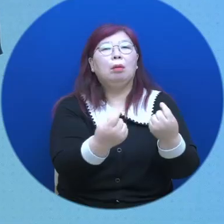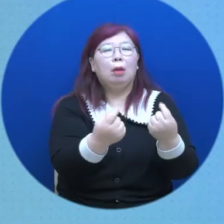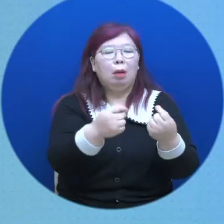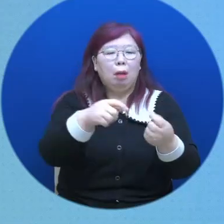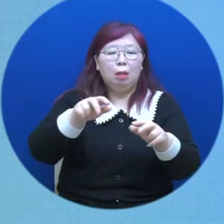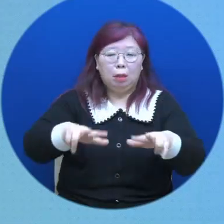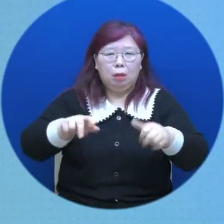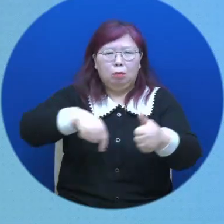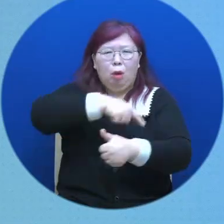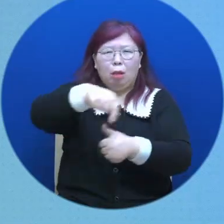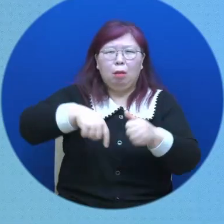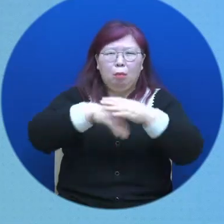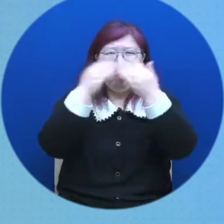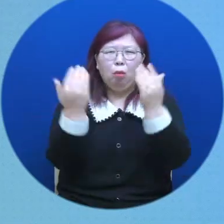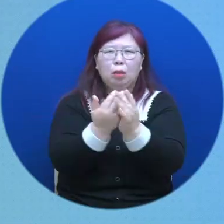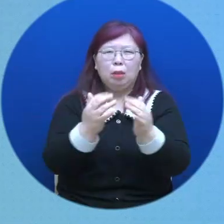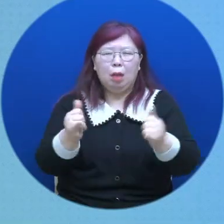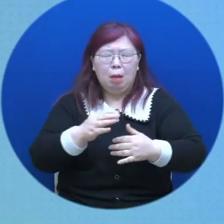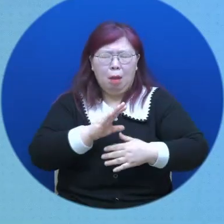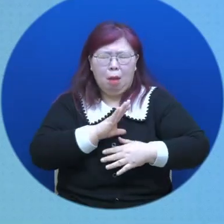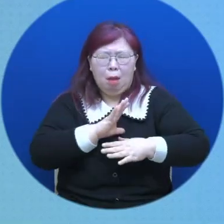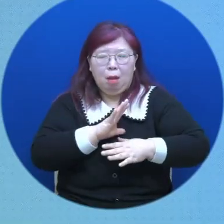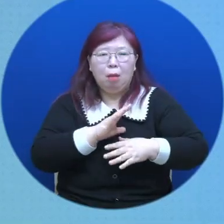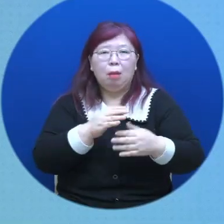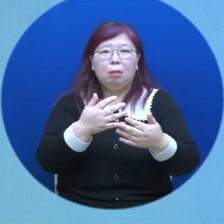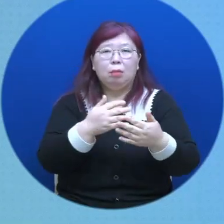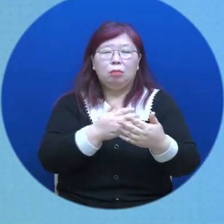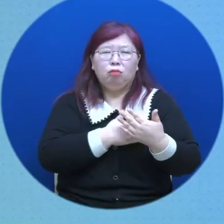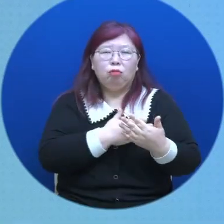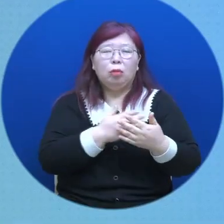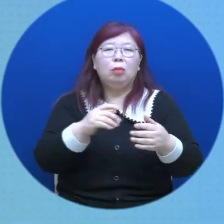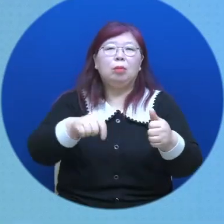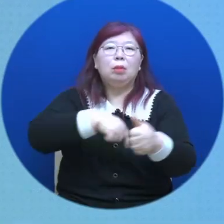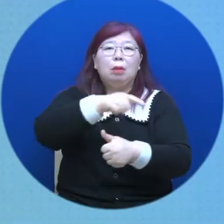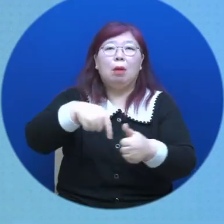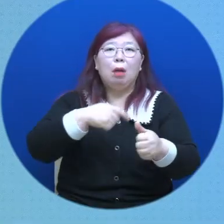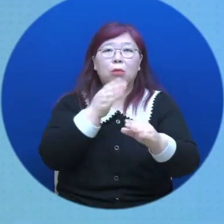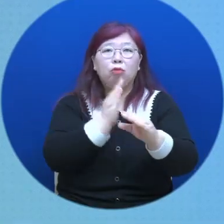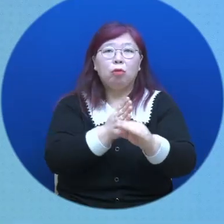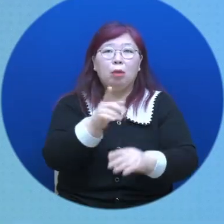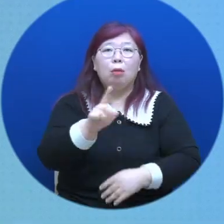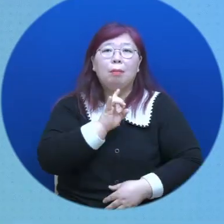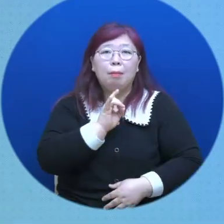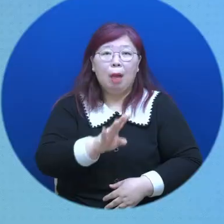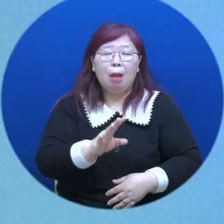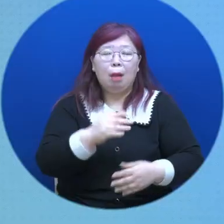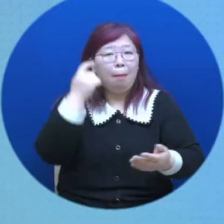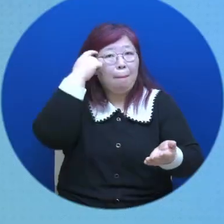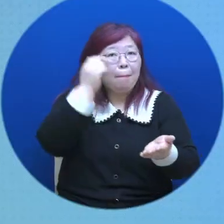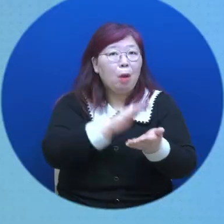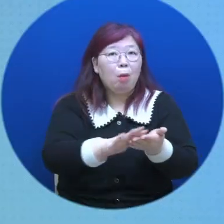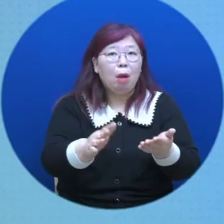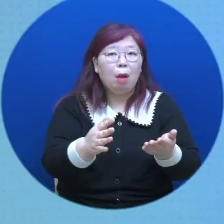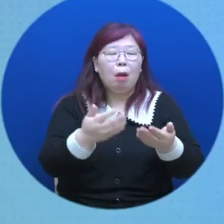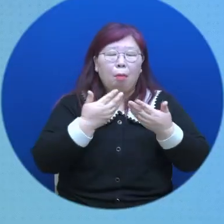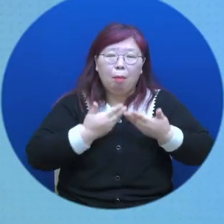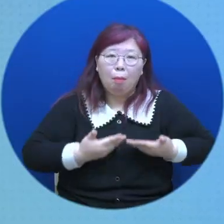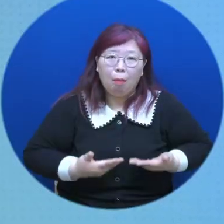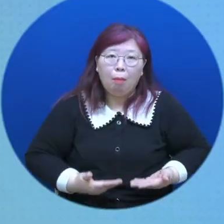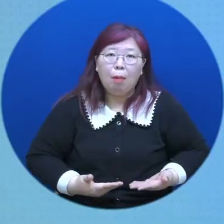환경에 모두가 다 두려워 떨고 있는 상황에 평안하십니까?